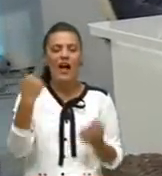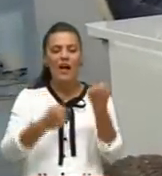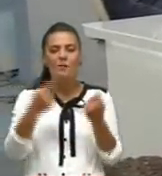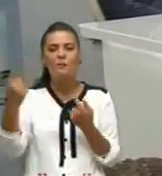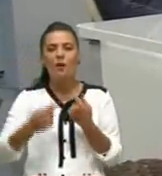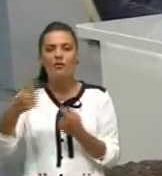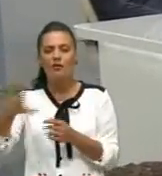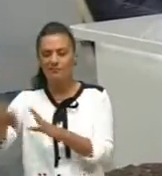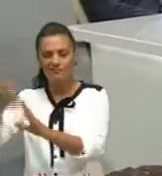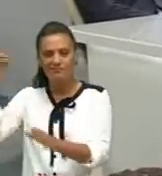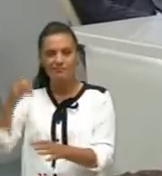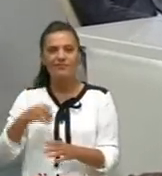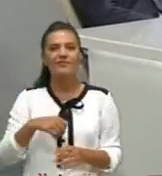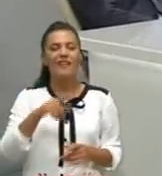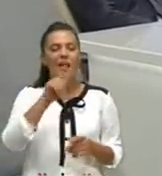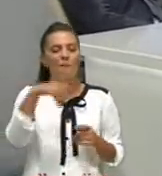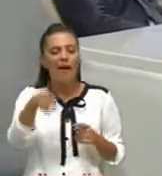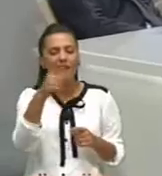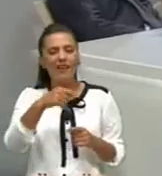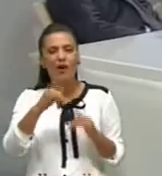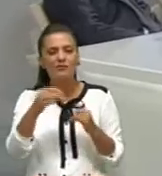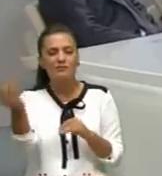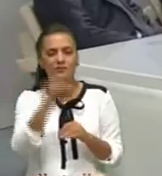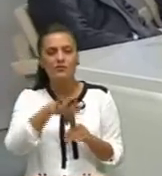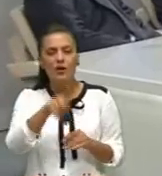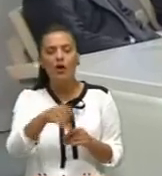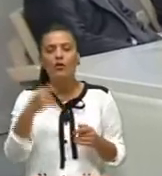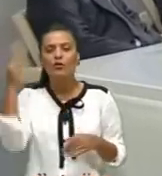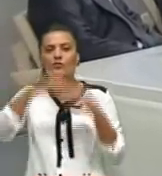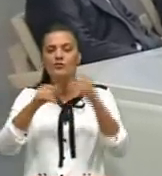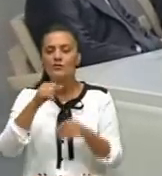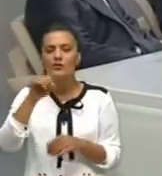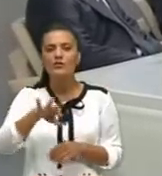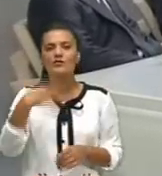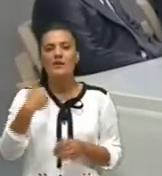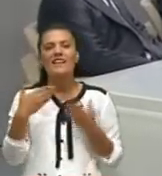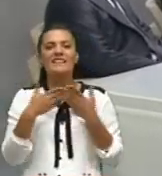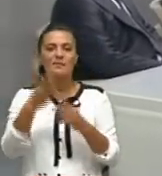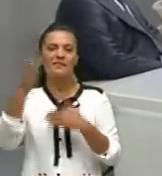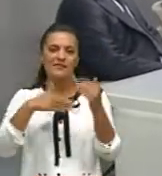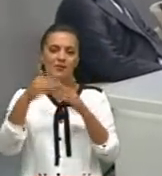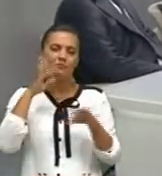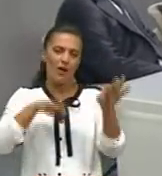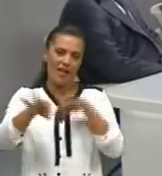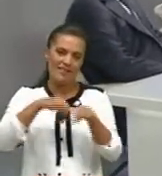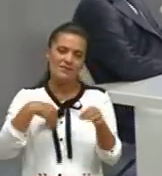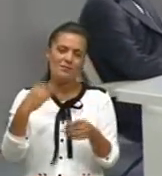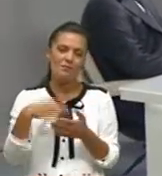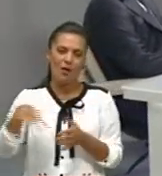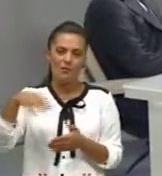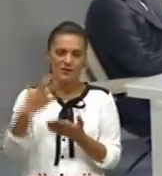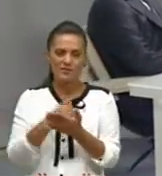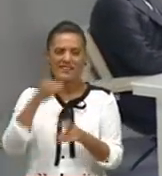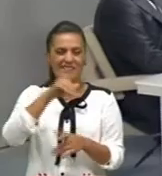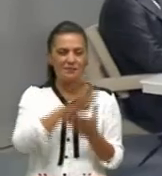motor sökerdik, işte Lego pervaneler takardık, onları yüzdürürdük. Harika. Sonra tabii ben gemi inşa mühendisliği bölümüne gittim. Oo, çok i̇şte güzel. Lise